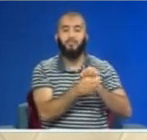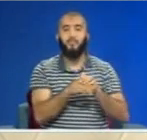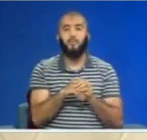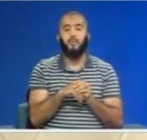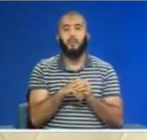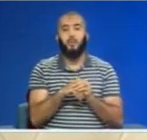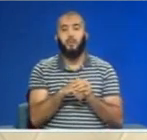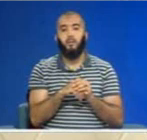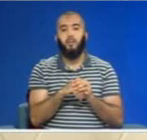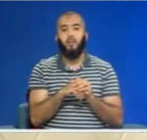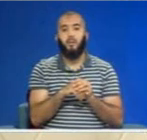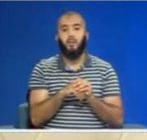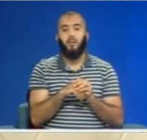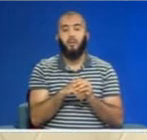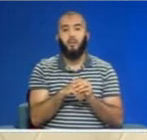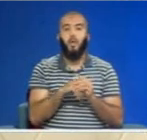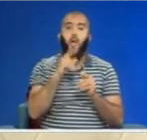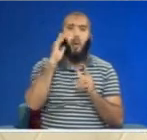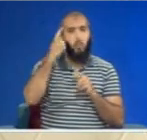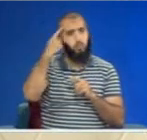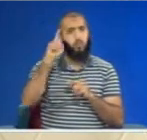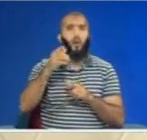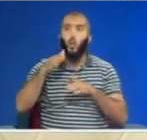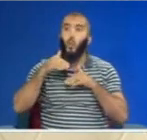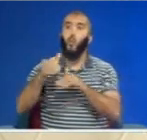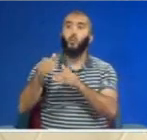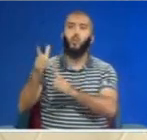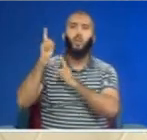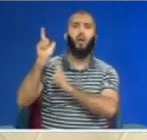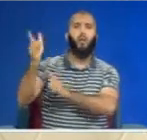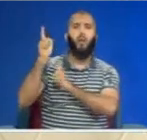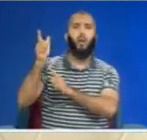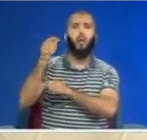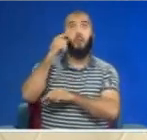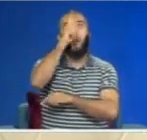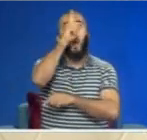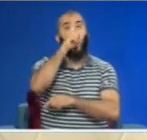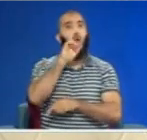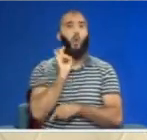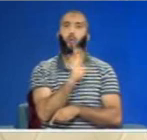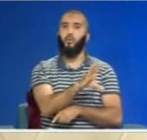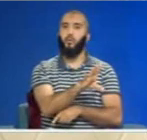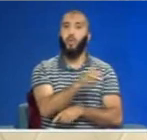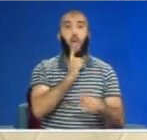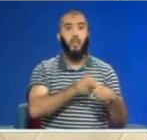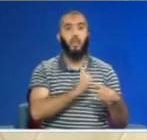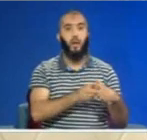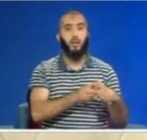يحل فيه القتال ويحققون مآربهم. وهذا كفر، جعله الله تعالى كفرا،